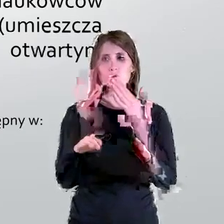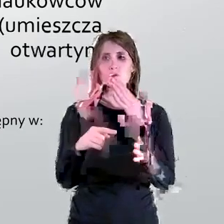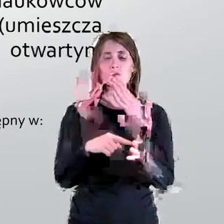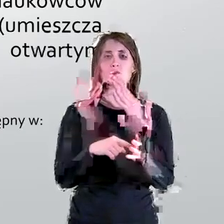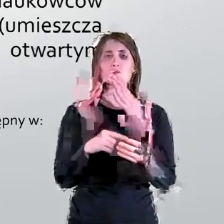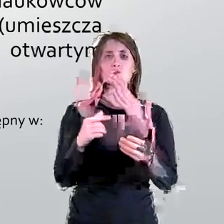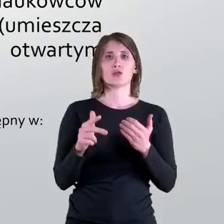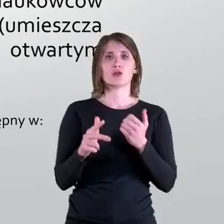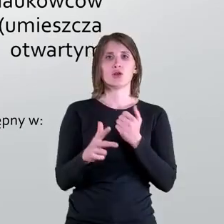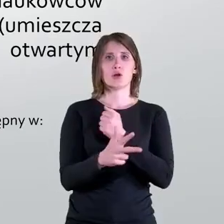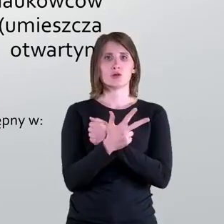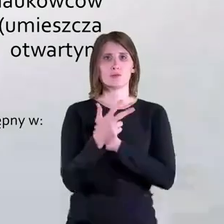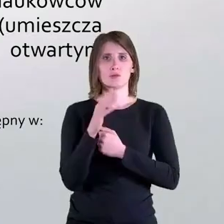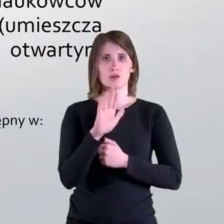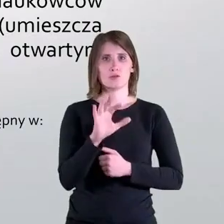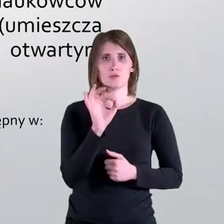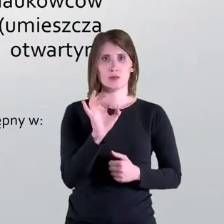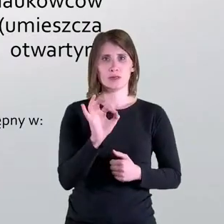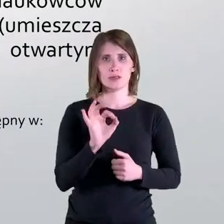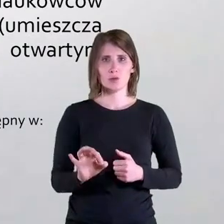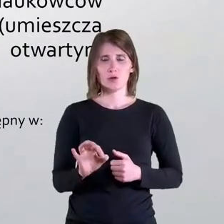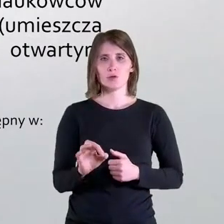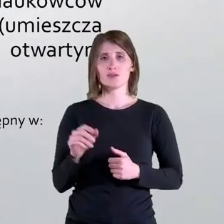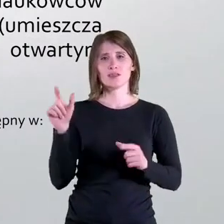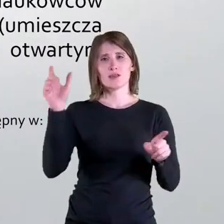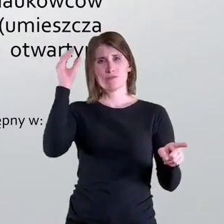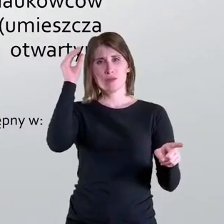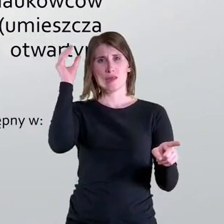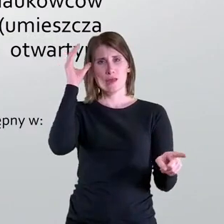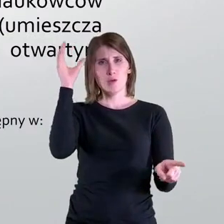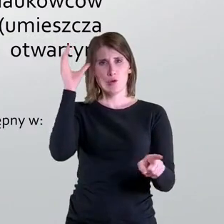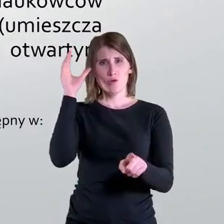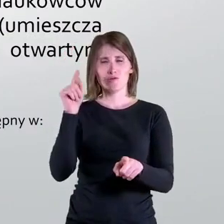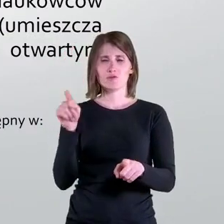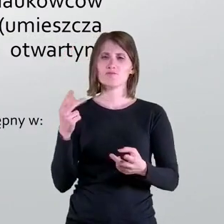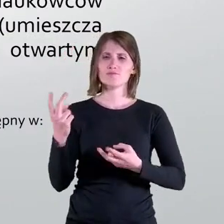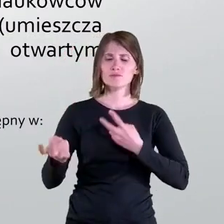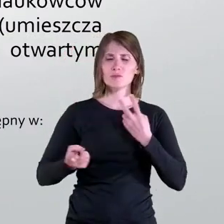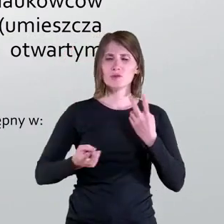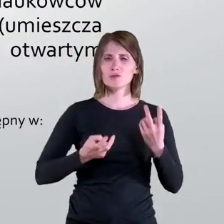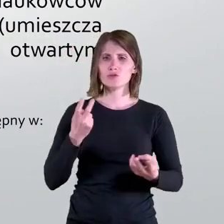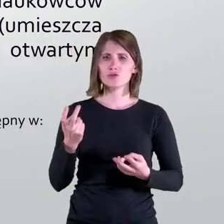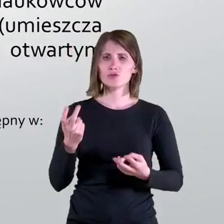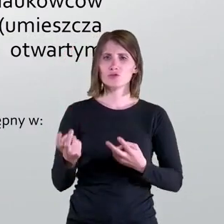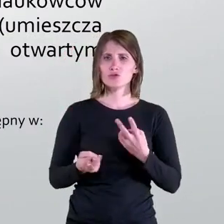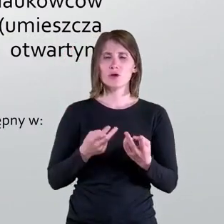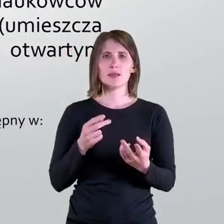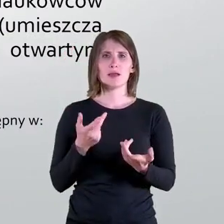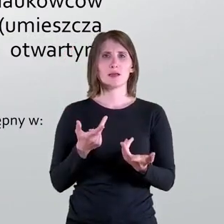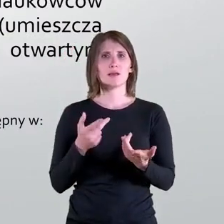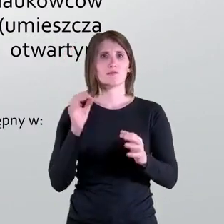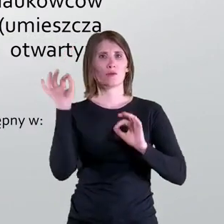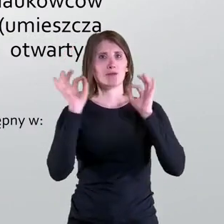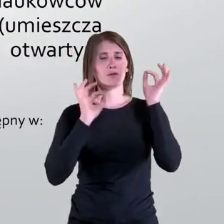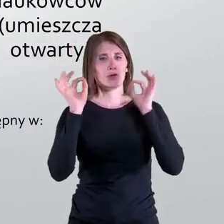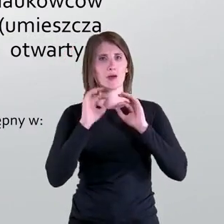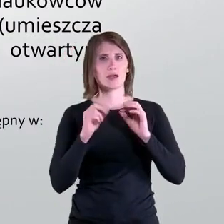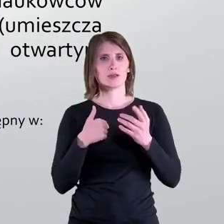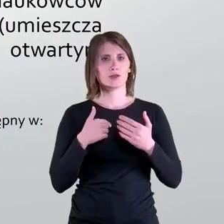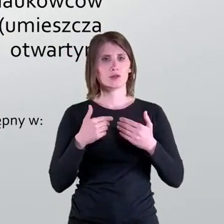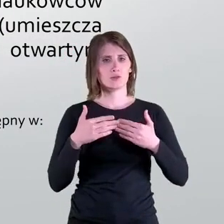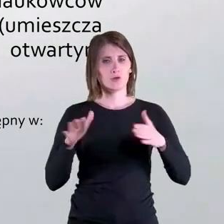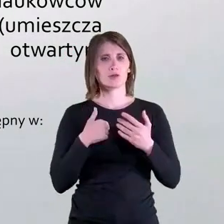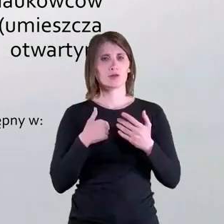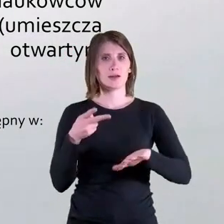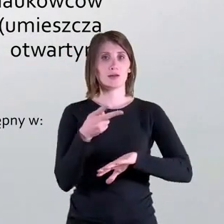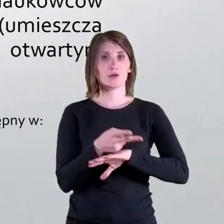właśnie 85 procent naukowców Poszukuje informacji odnośnie otwartego dostępu